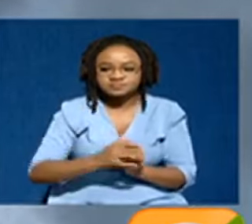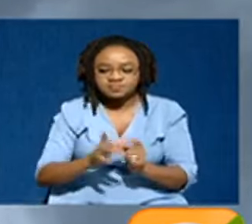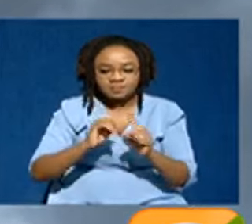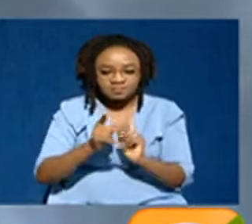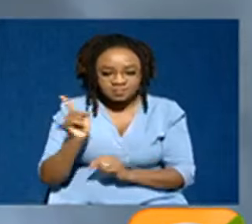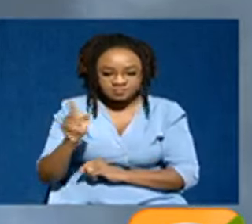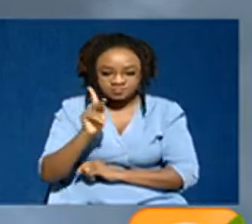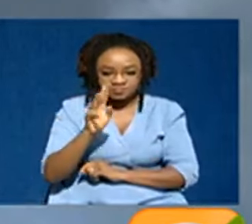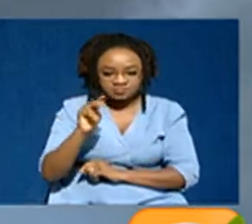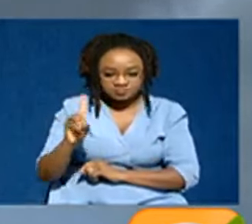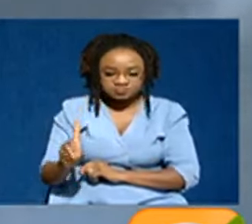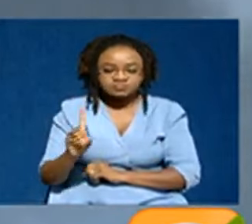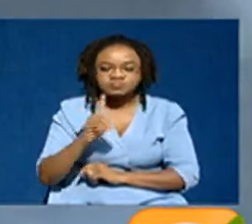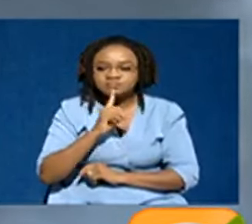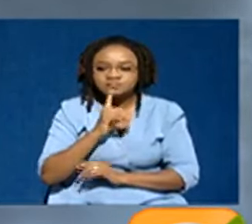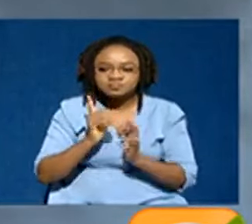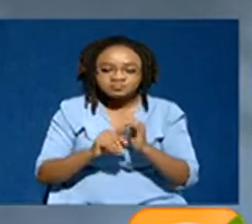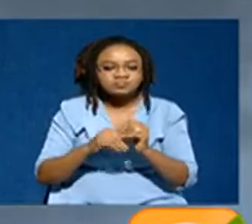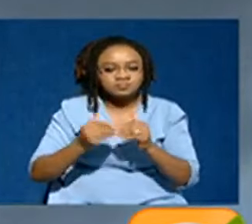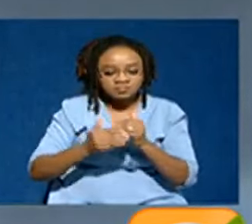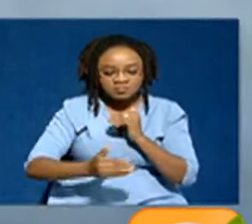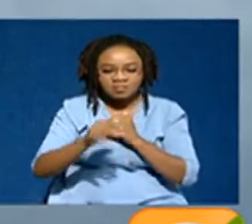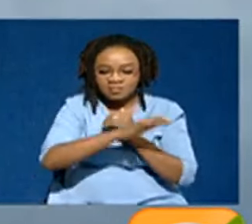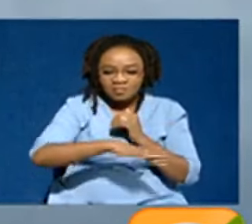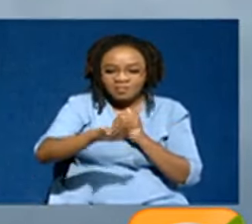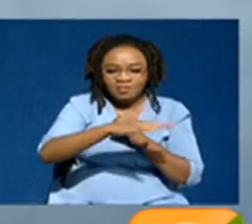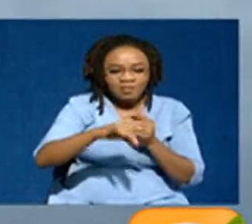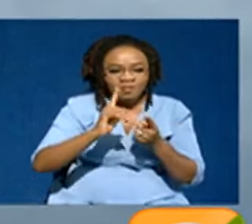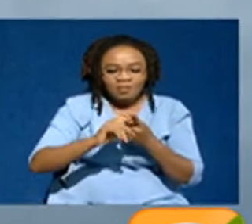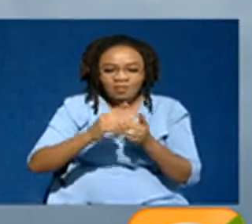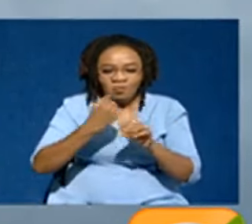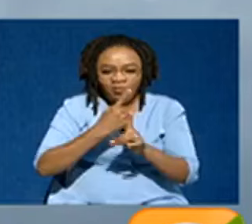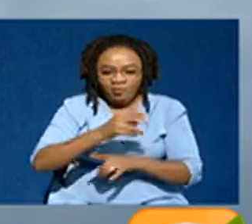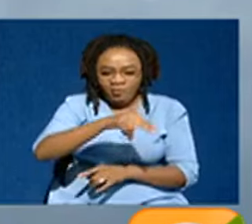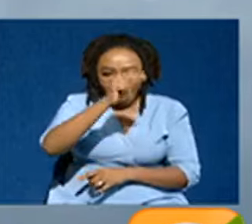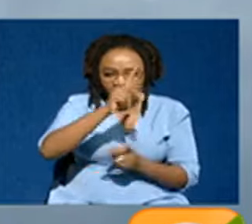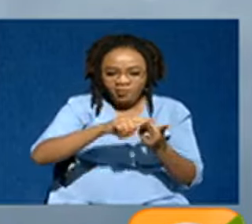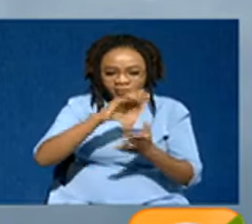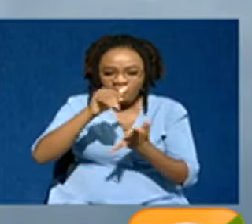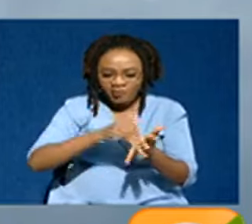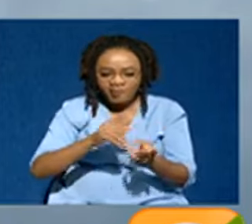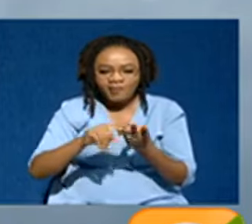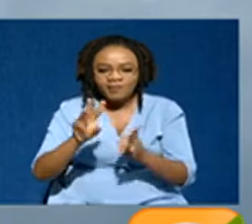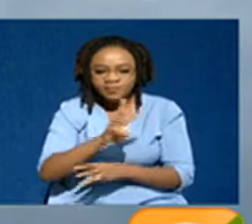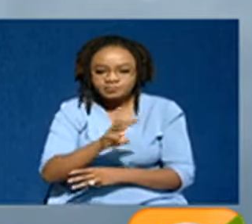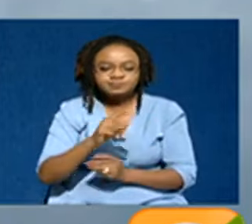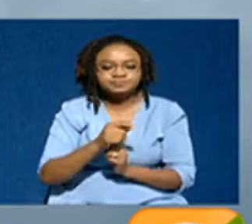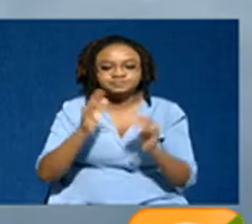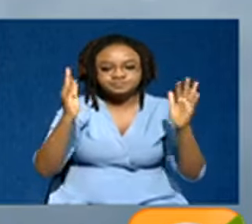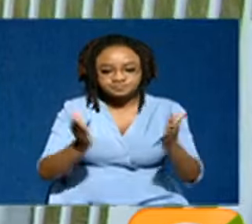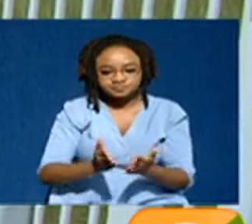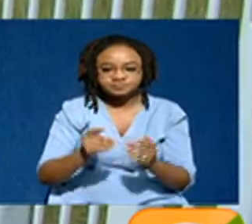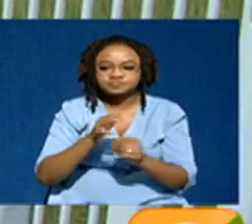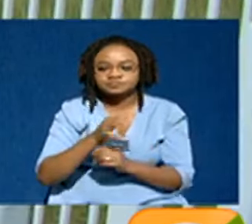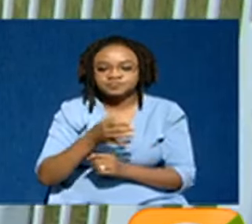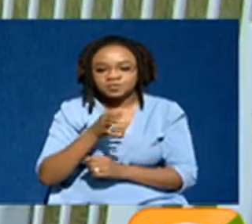hii inatabiri mvua kubwa zaidi katika baadhi ya maeneo ya nyanda za juu ya mashariki na magharibi mwa bonde la Ufa, ziwa